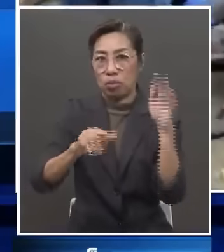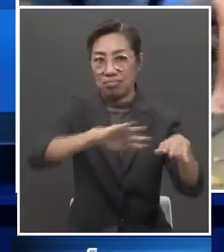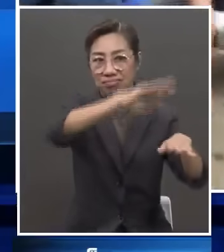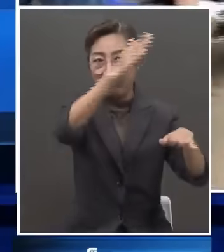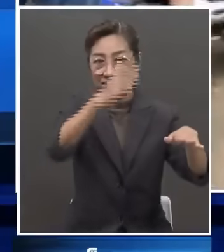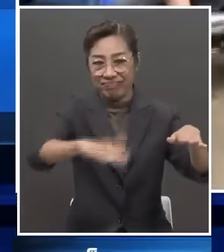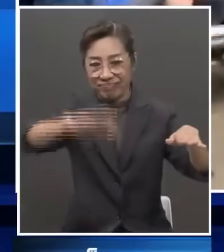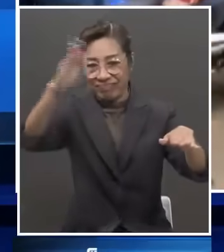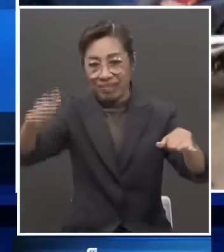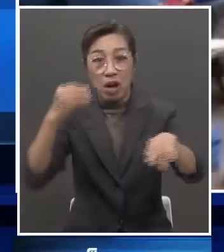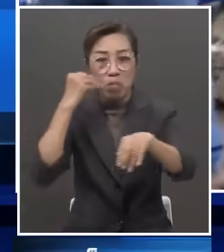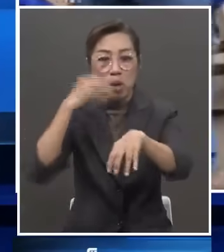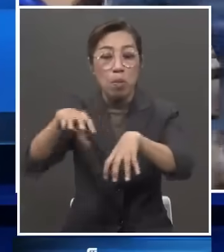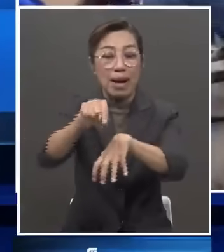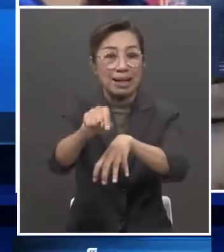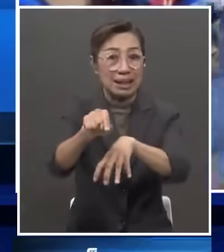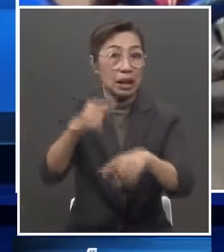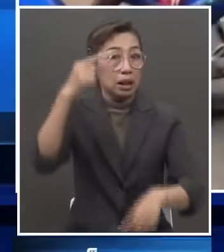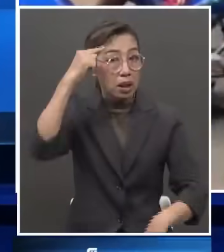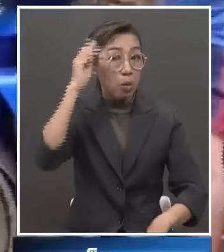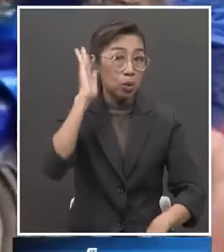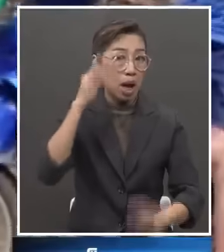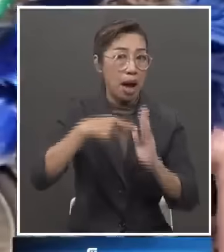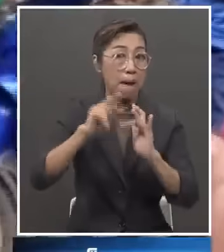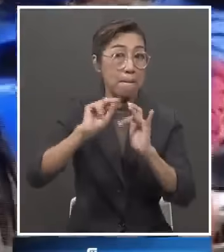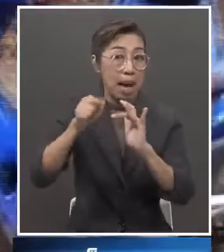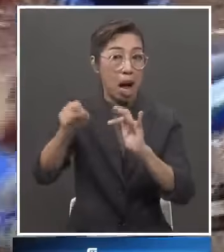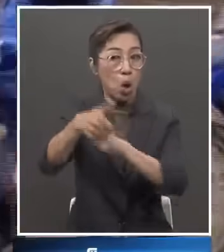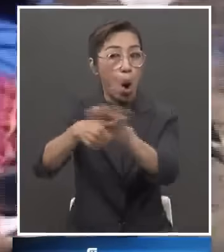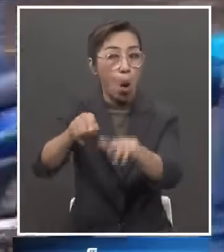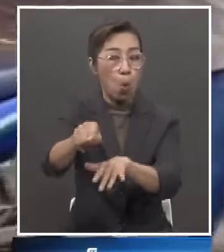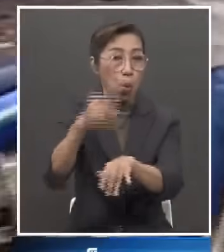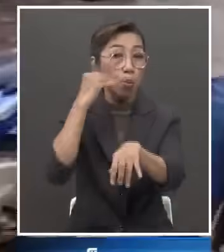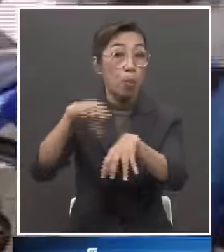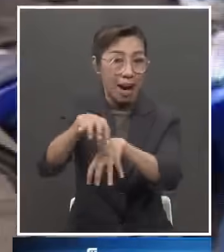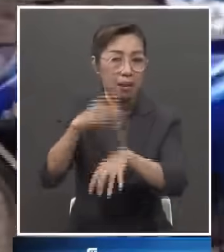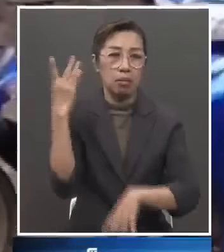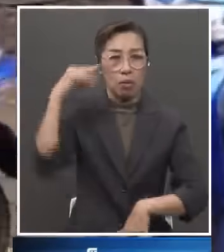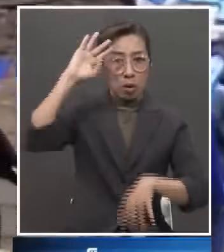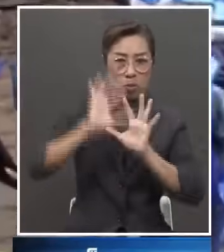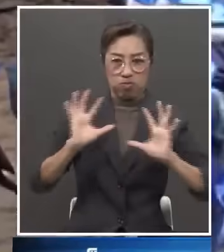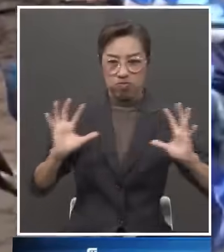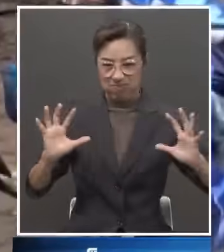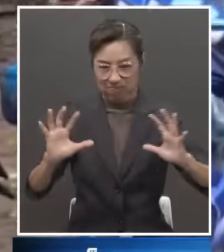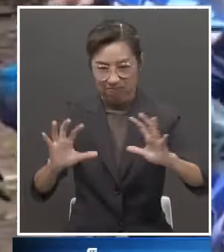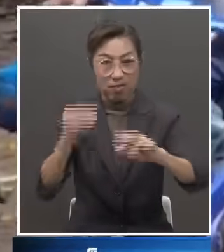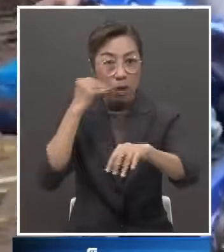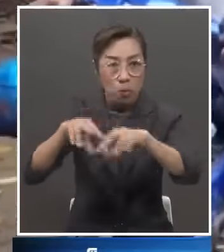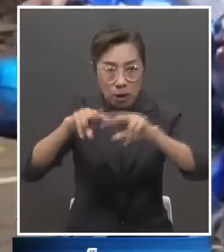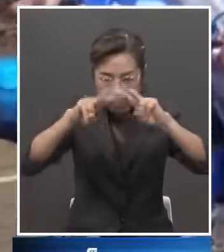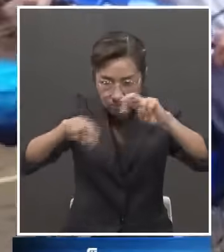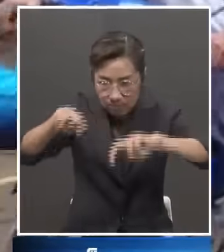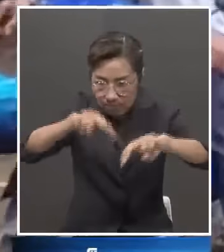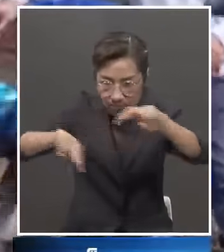เขานะครับที่มีรายงานว่าเสียแป้งเหลบซ่อนตัวอยู่แล้วเมื่อวานนี้ที่ลงพื้นที่กันไปบุกตรวจค้นเพื่อที่จะล่าตัวเสียแป้งเนี่ยนะ